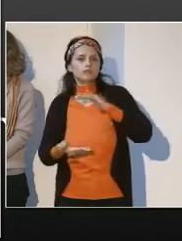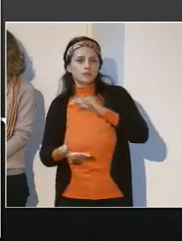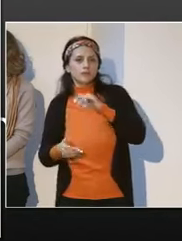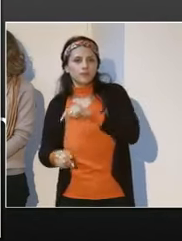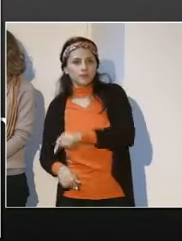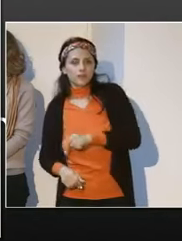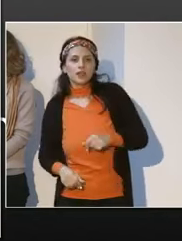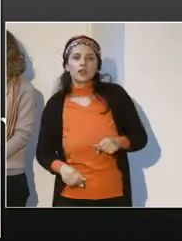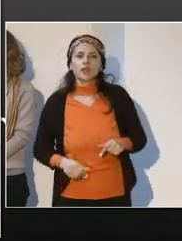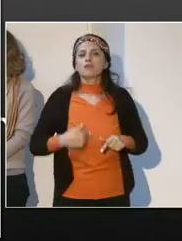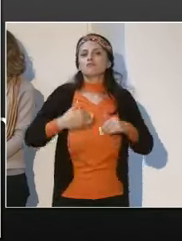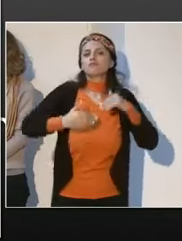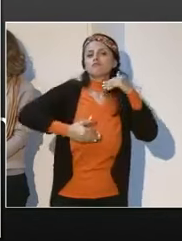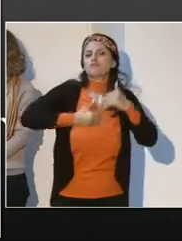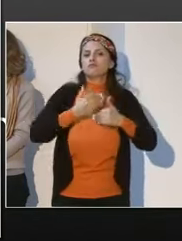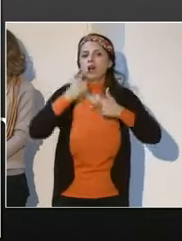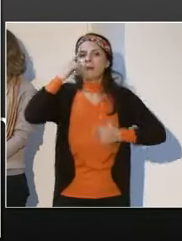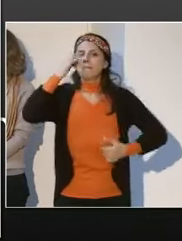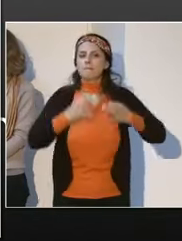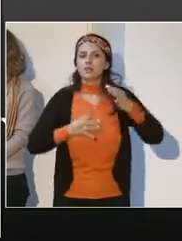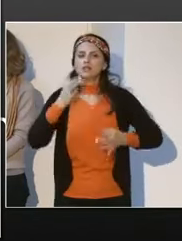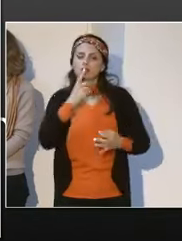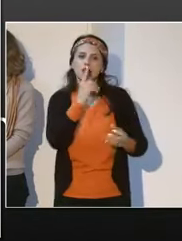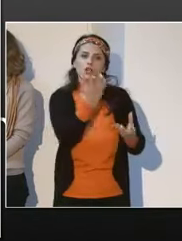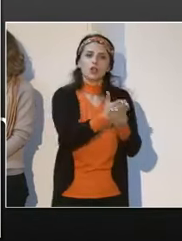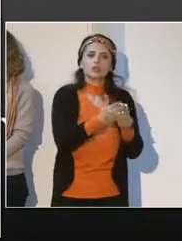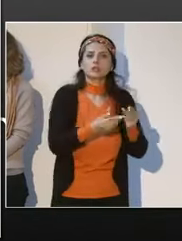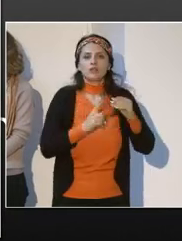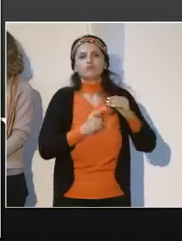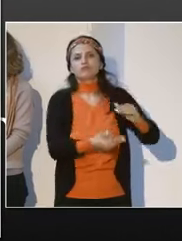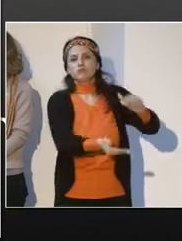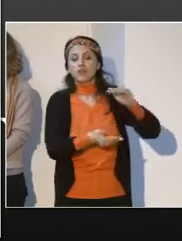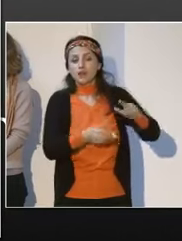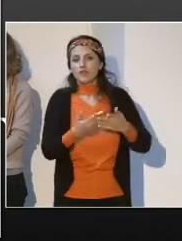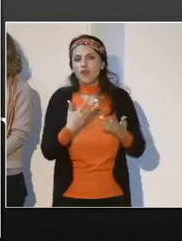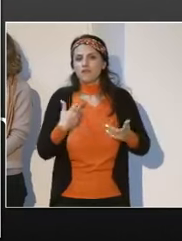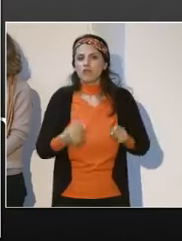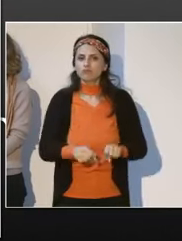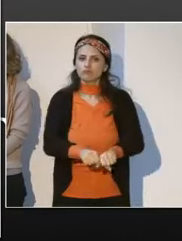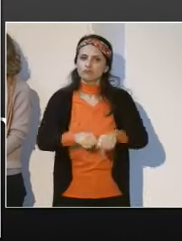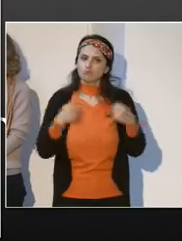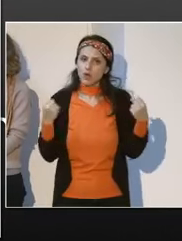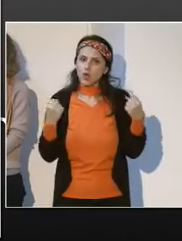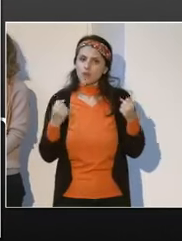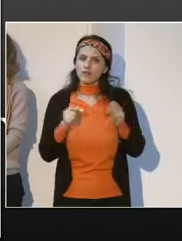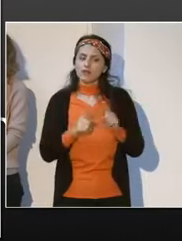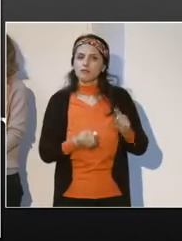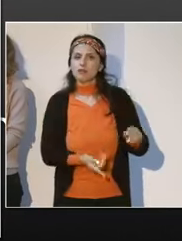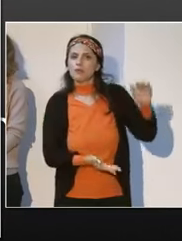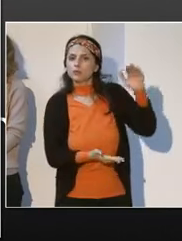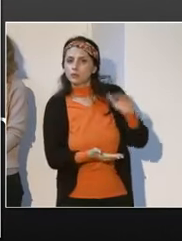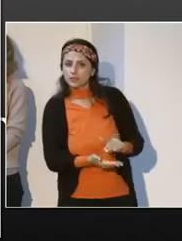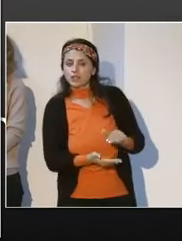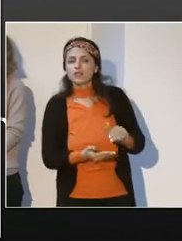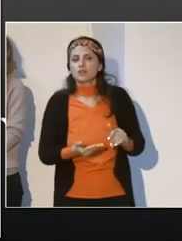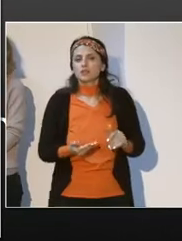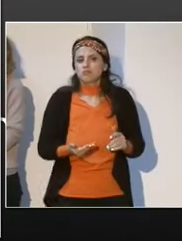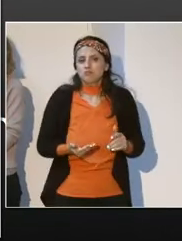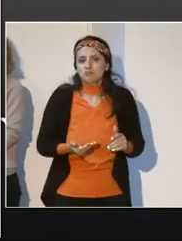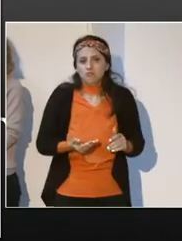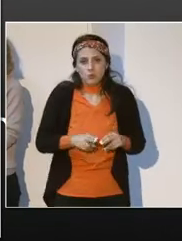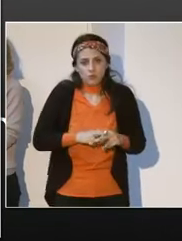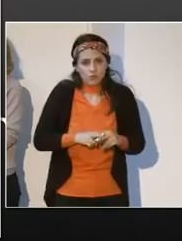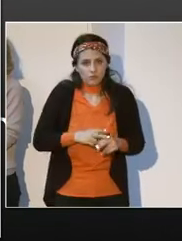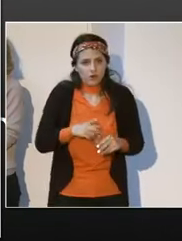avut in vedere de blocare a dosarelor de Adopție care din motive nejustificate mentine au copiii